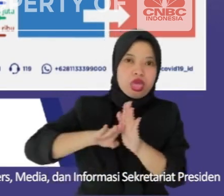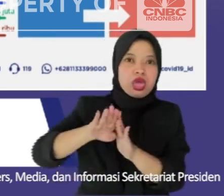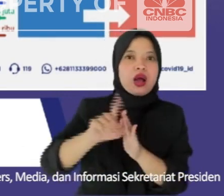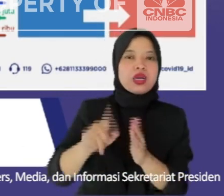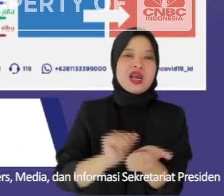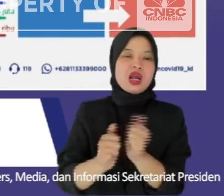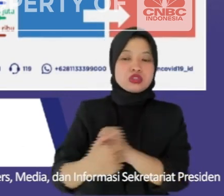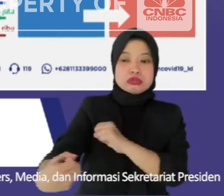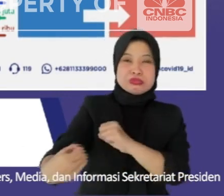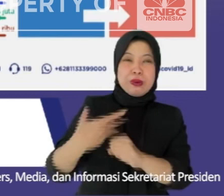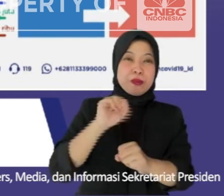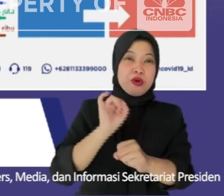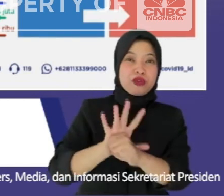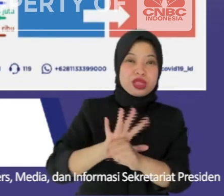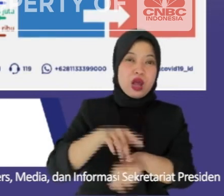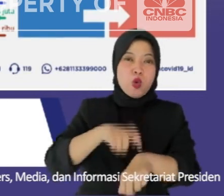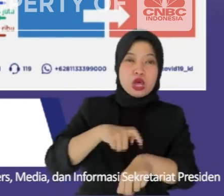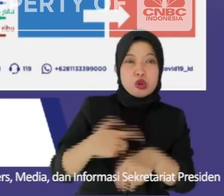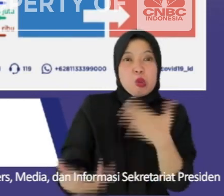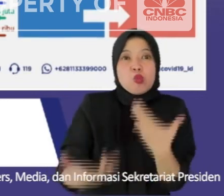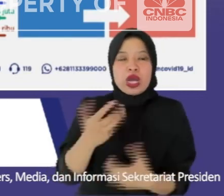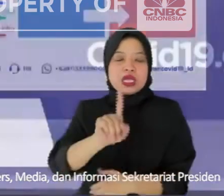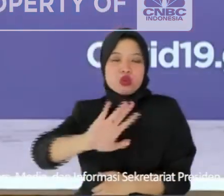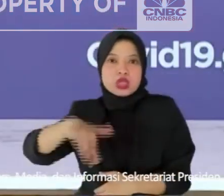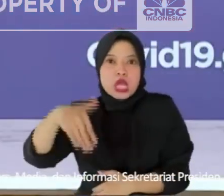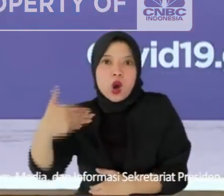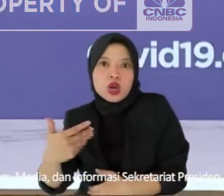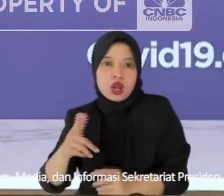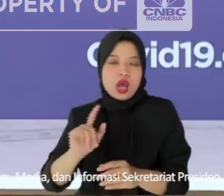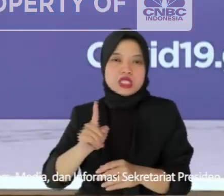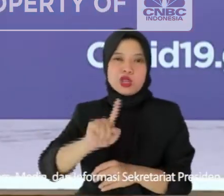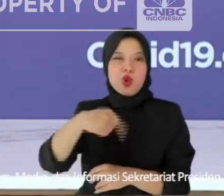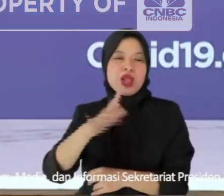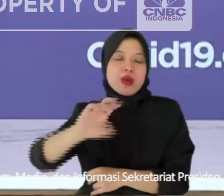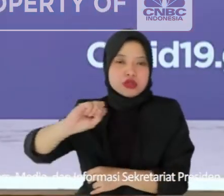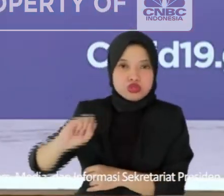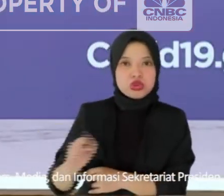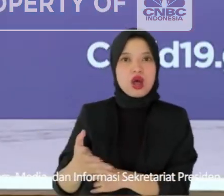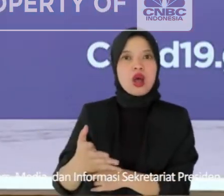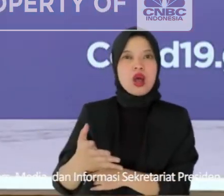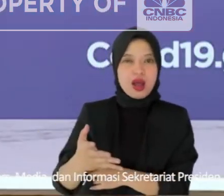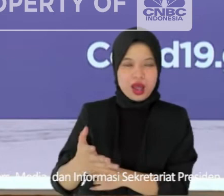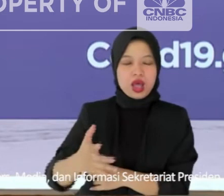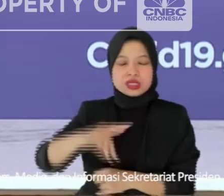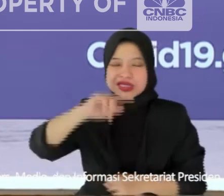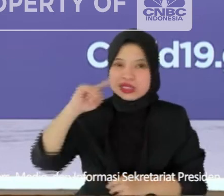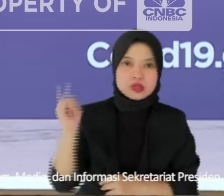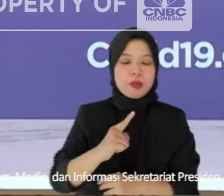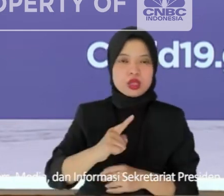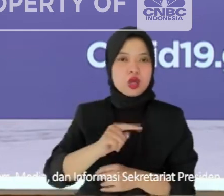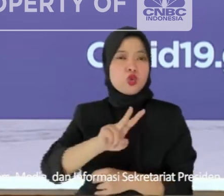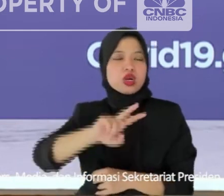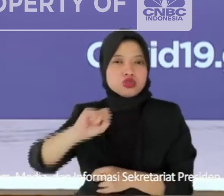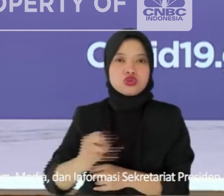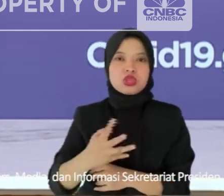kasus positif yang mulanya membutuhkan waktu sekitar satu tahun untuk mencapai satu setengah juta dengan cepat menjadi